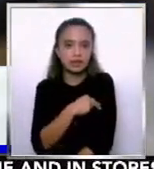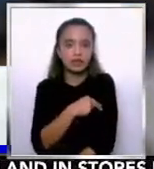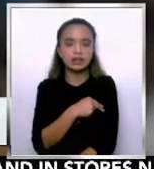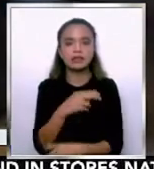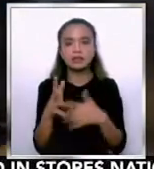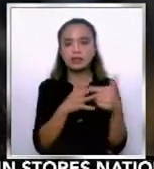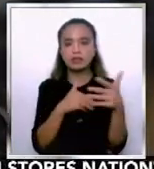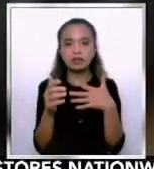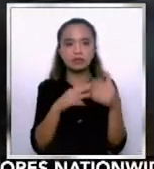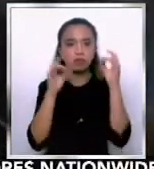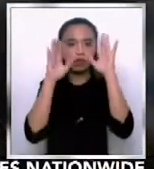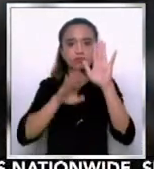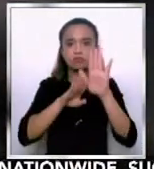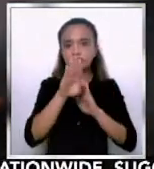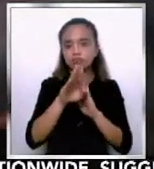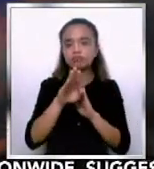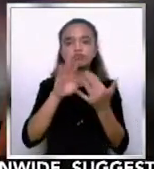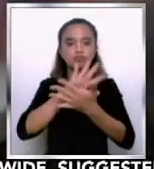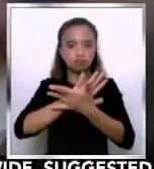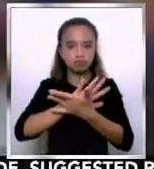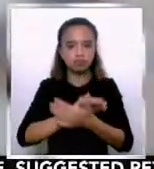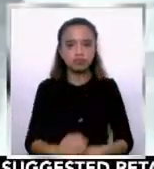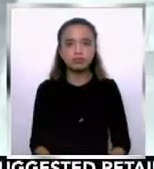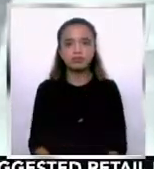Leigh Alves, Nakatutok, 24 Oras.